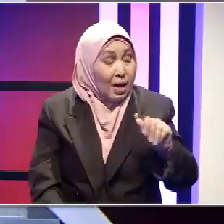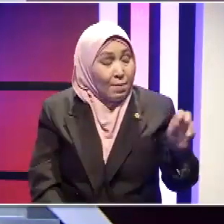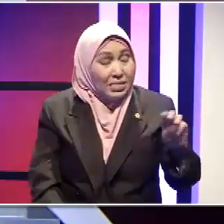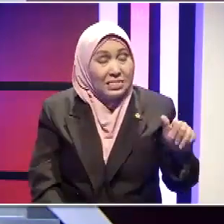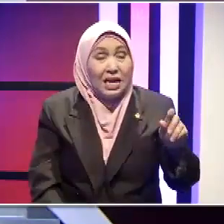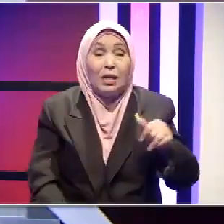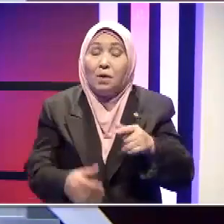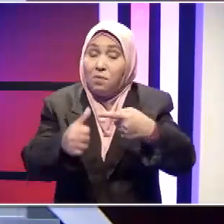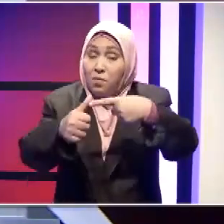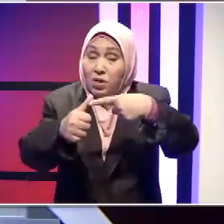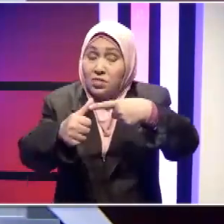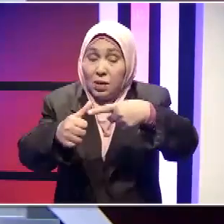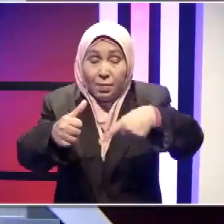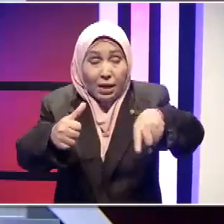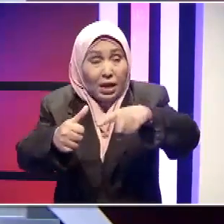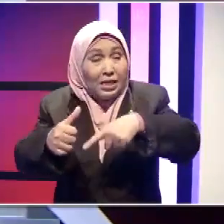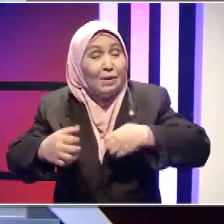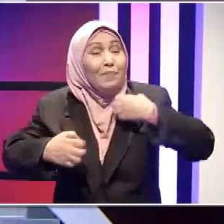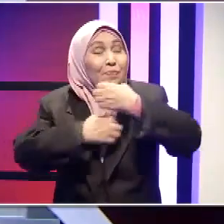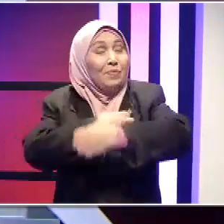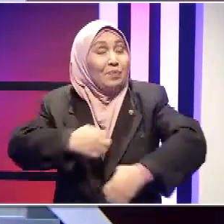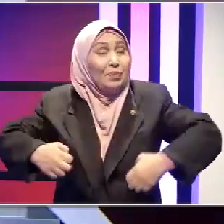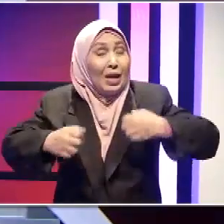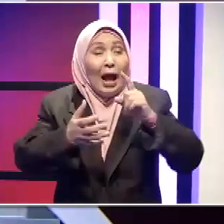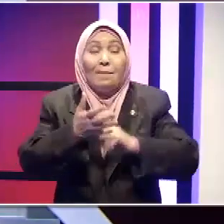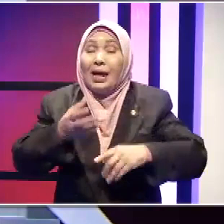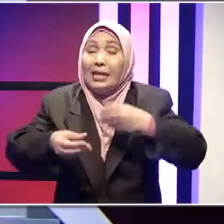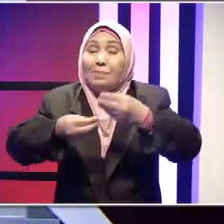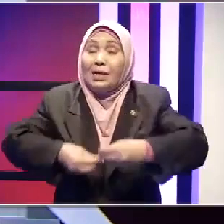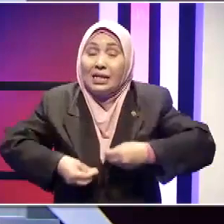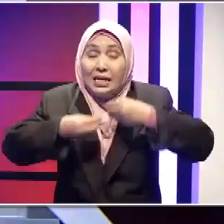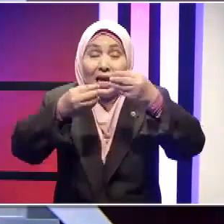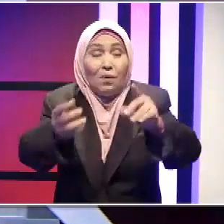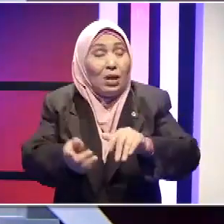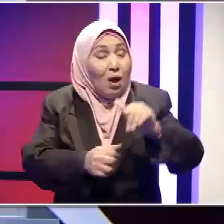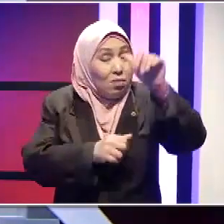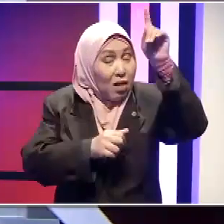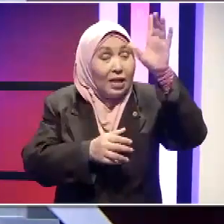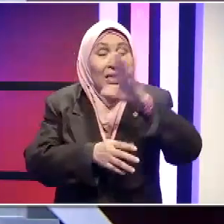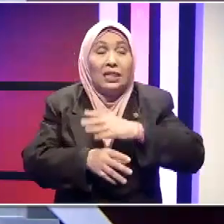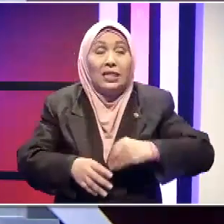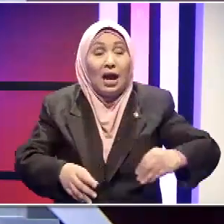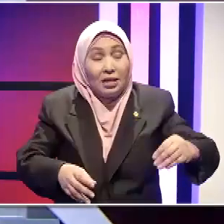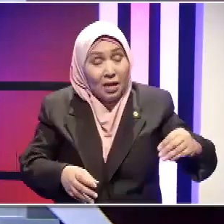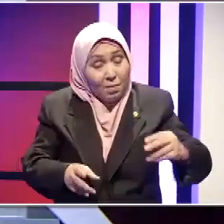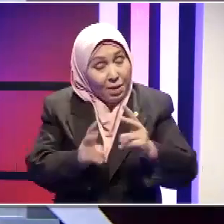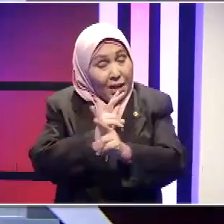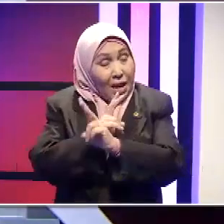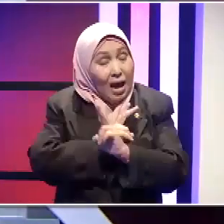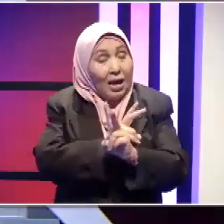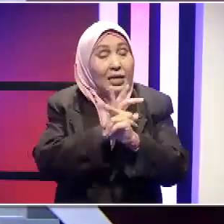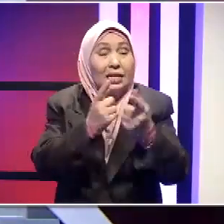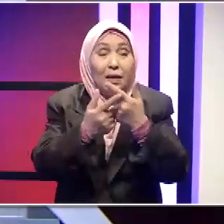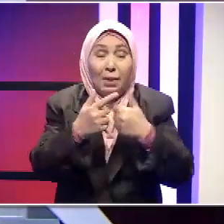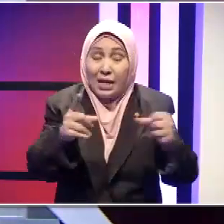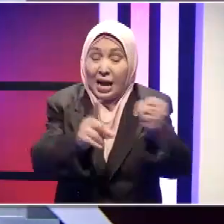bertemu sekali mereka itu bersyukur dengan apa yang diberikan oleh Allah dan juga di ajc dipelihara daripada